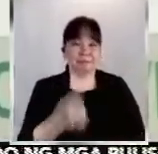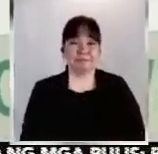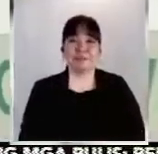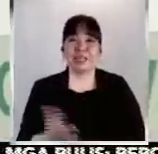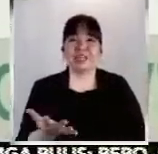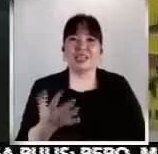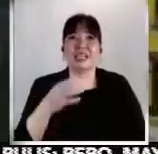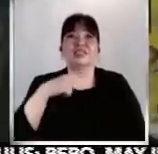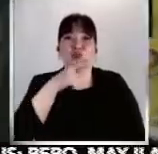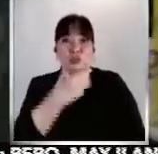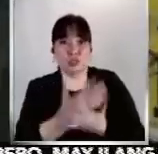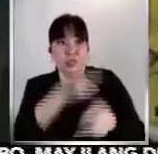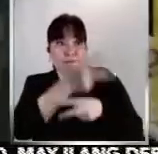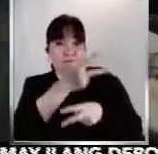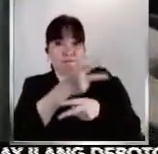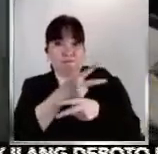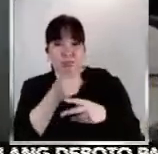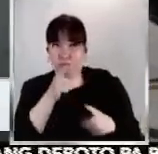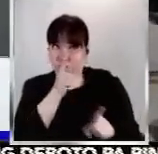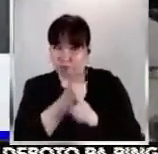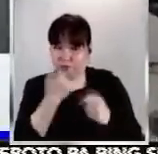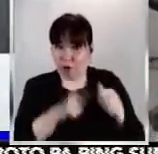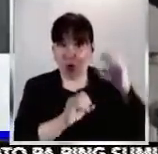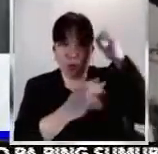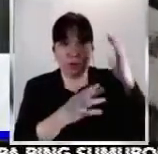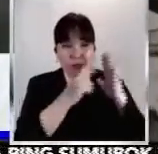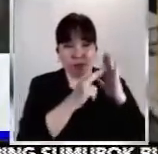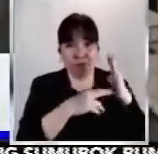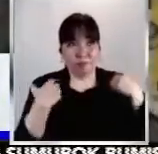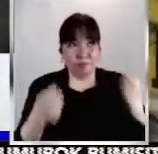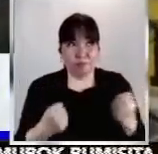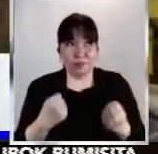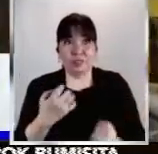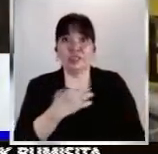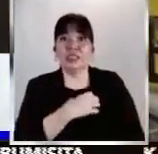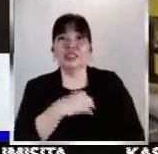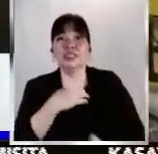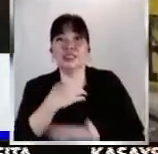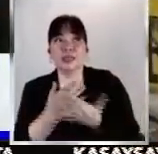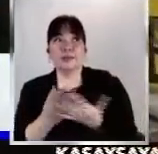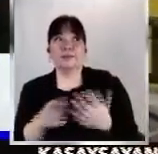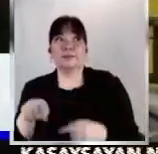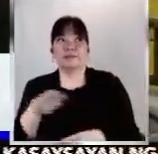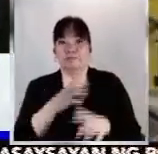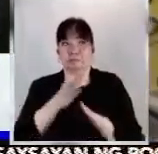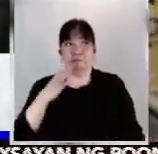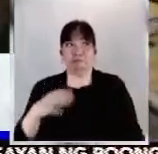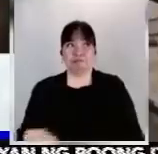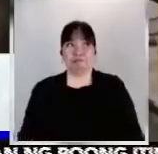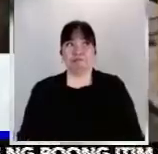health protocols. Mas napansin nga ng enforcer ang ibang violation, pero hindi ang mga sumasakay na hindi man lang kinuna